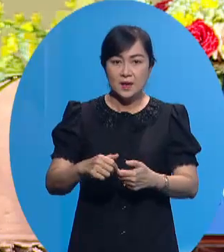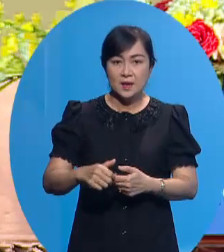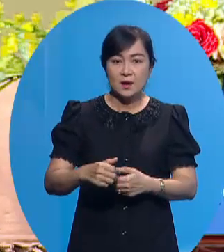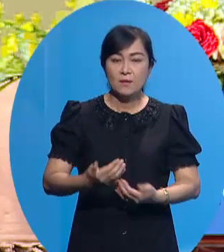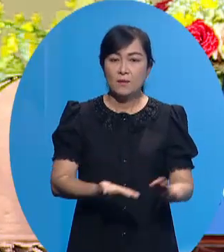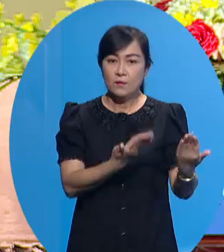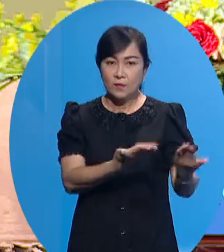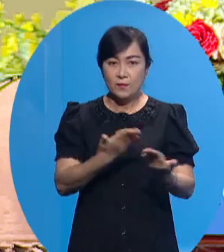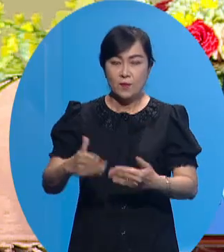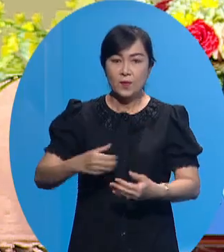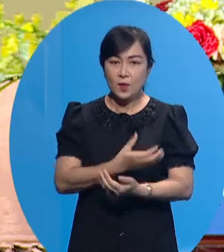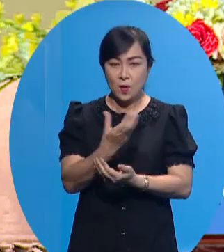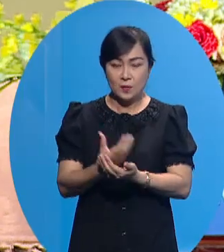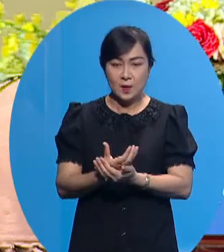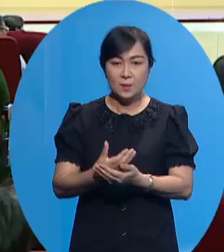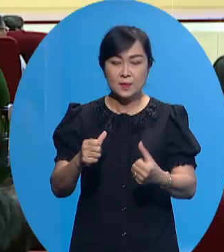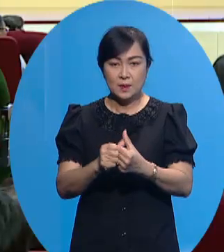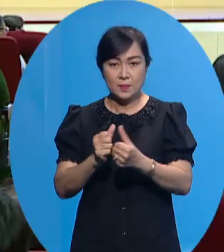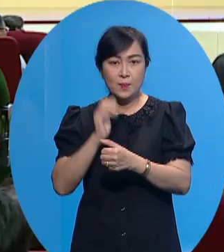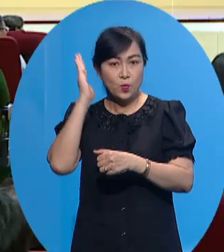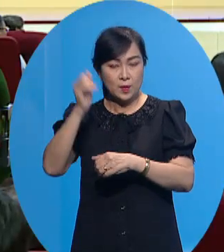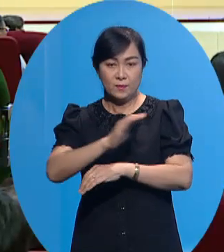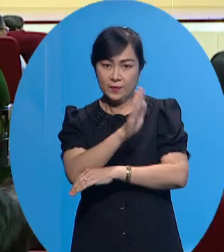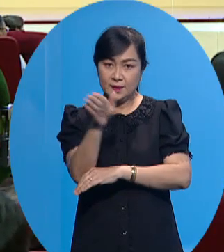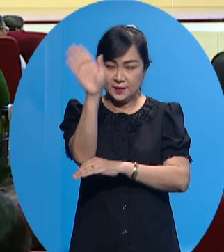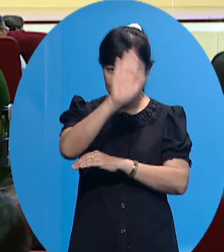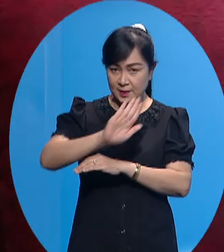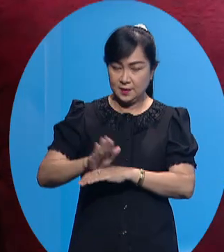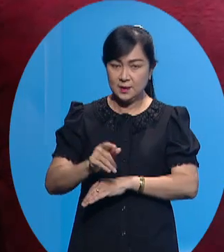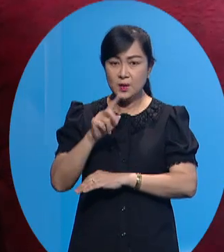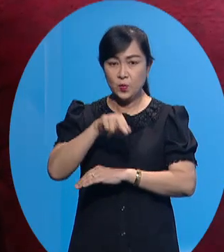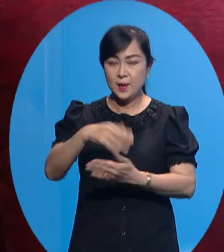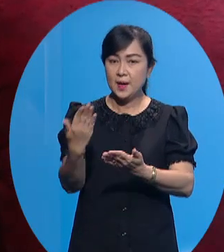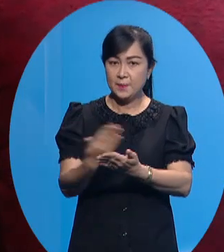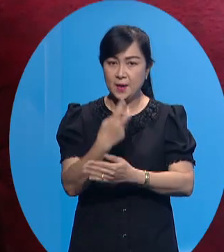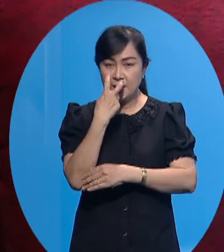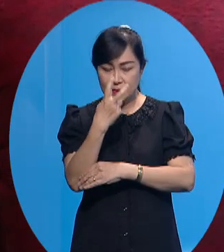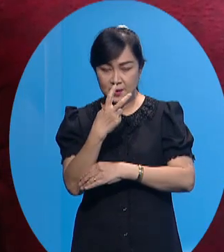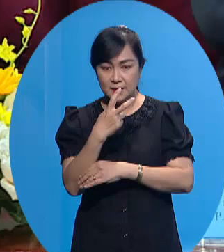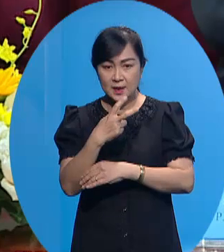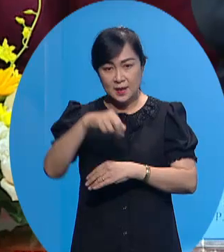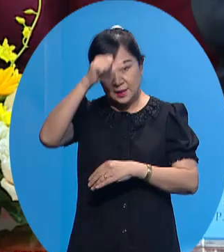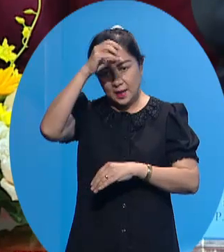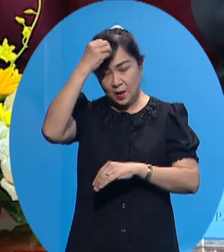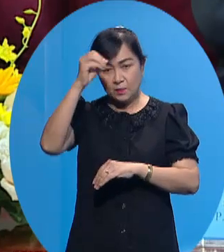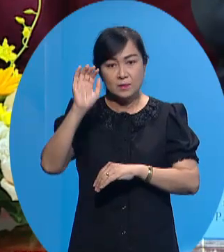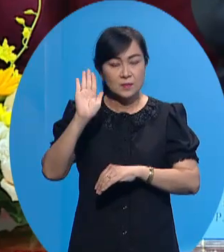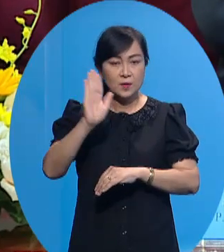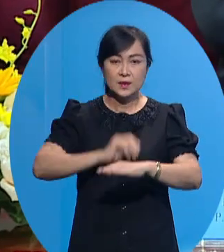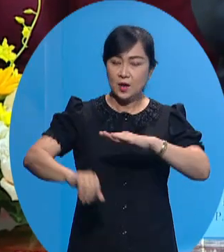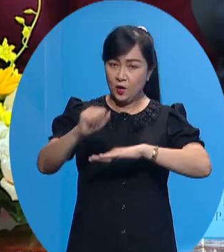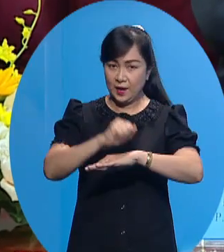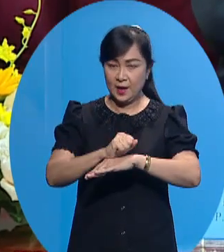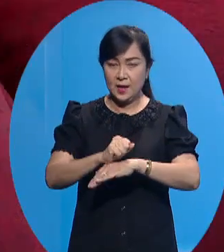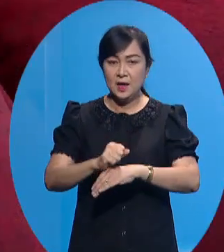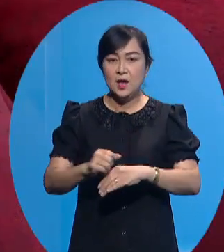vụ cộng đồng, đóng góp quan trọng cho quá trình phát triển của đất nước. Bước vào kỷ nguyên mới với tầm nhìn trở thành hệ thống đại học trong top đầu châu Á, nơi